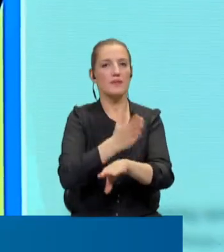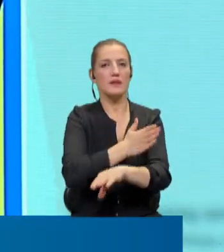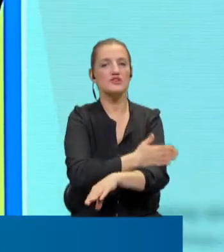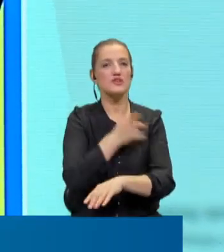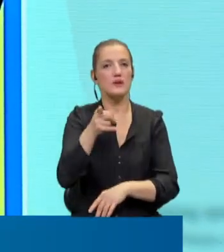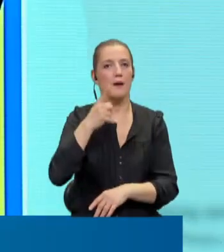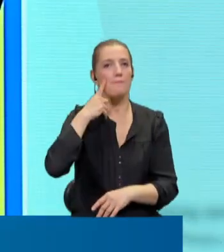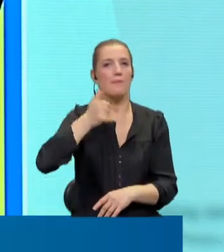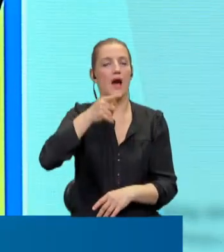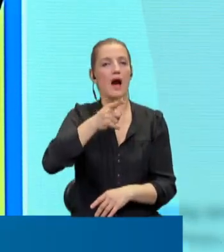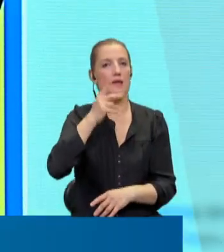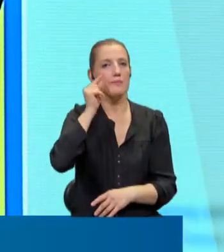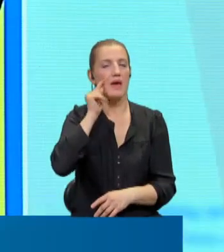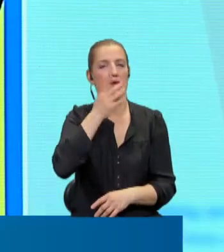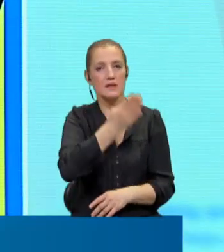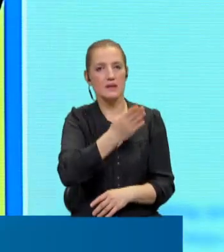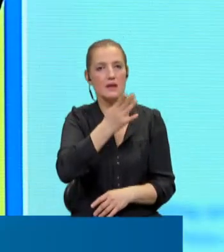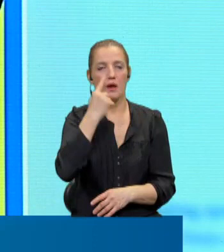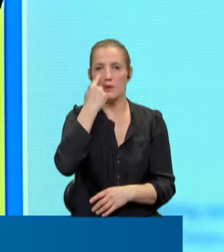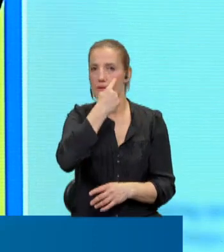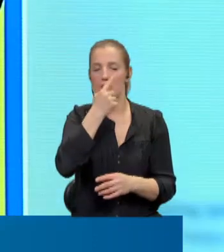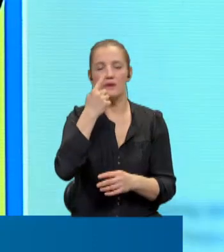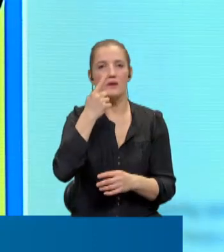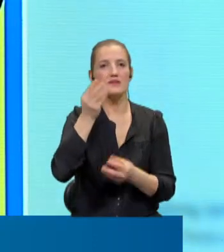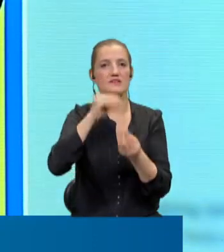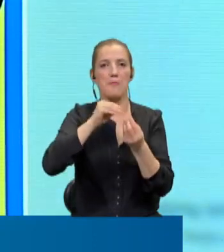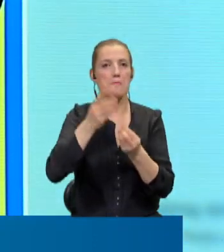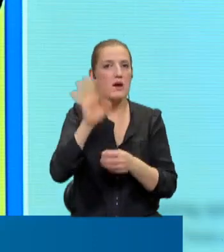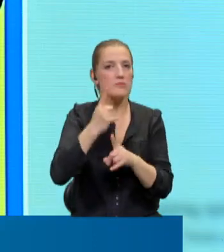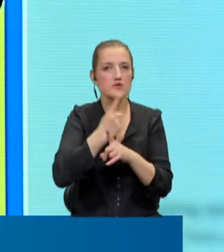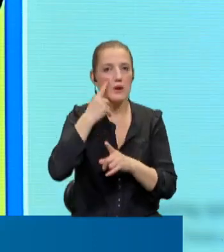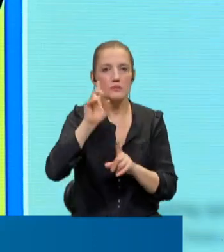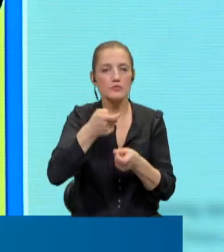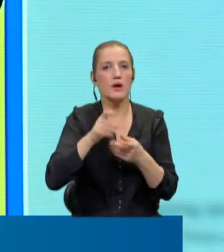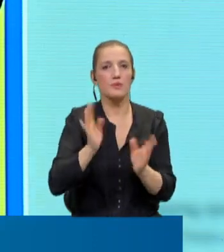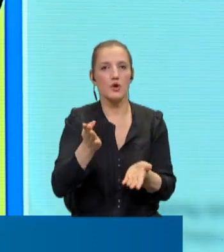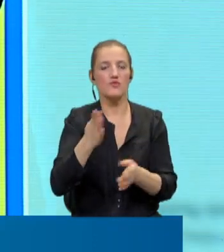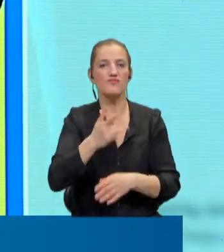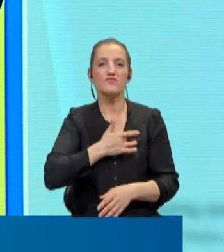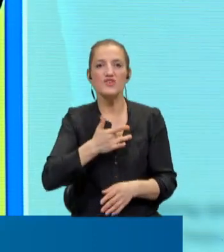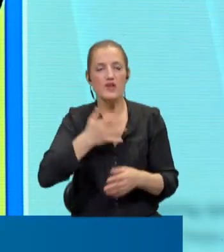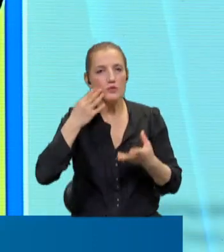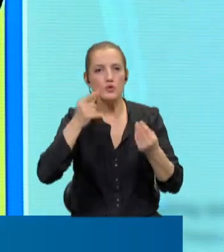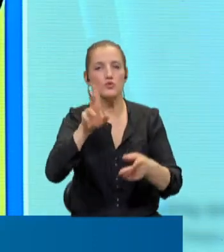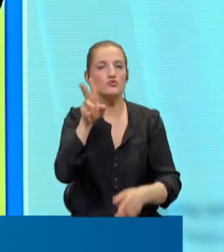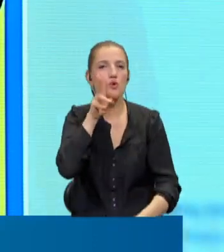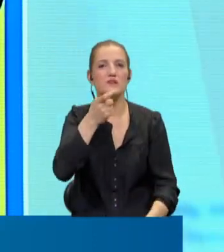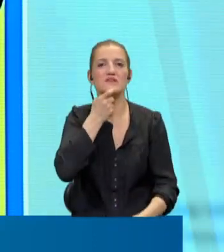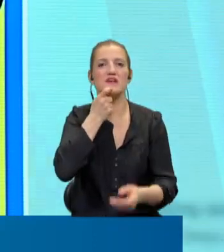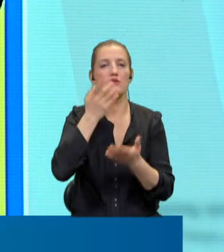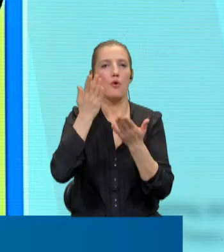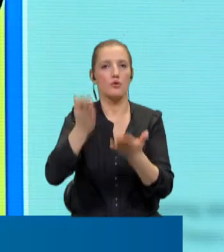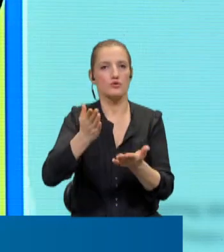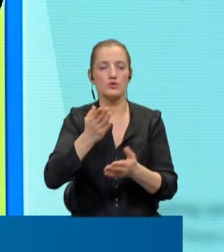bakan beyin gözlerinde zamdan başka bir şey görünmüyor Diyor vicdanınız kurusun Son senemiz Olsun